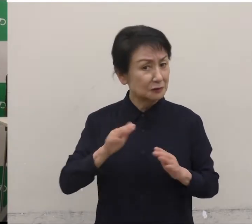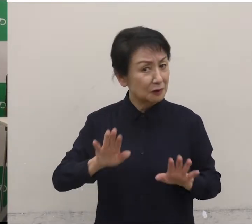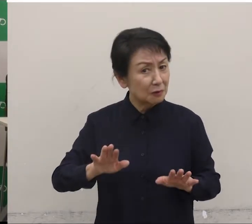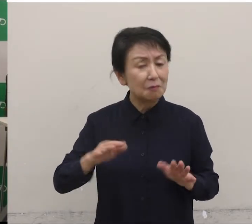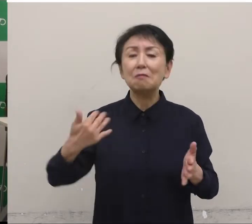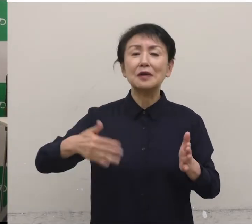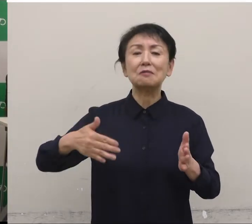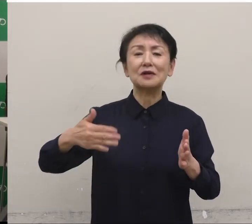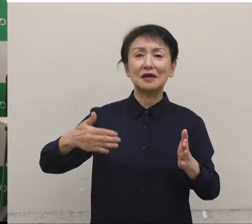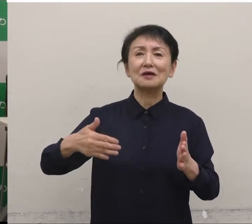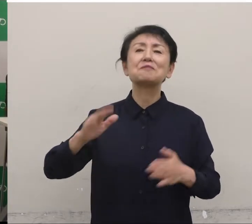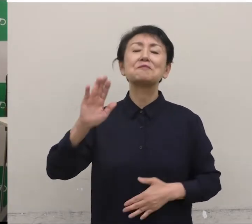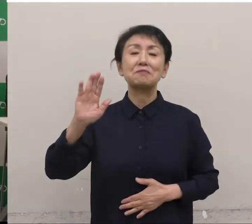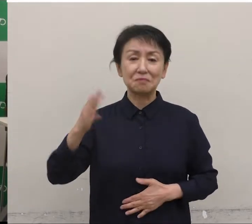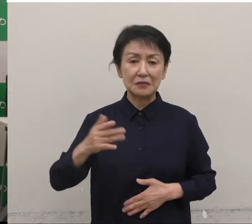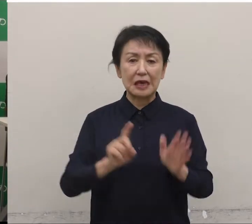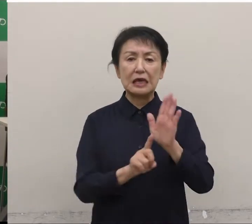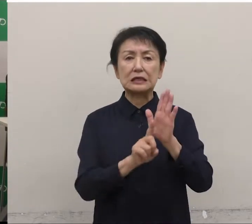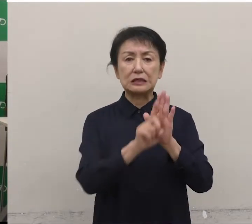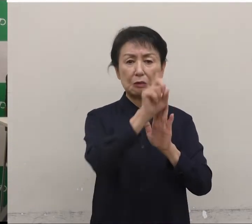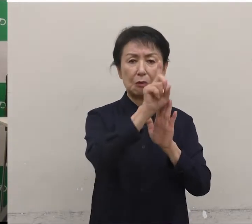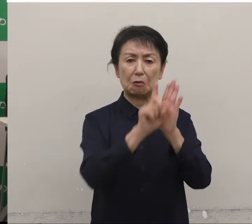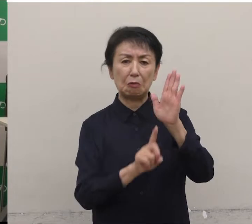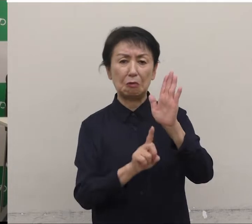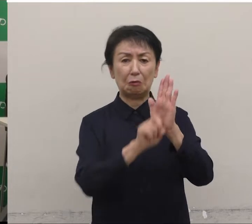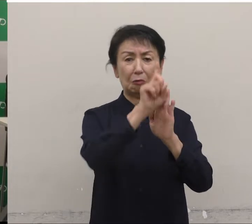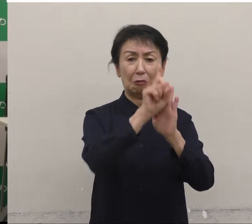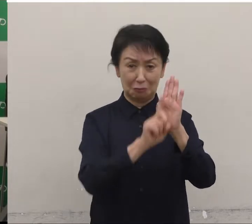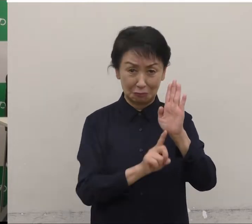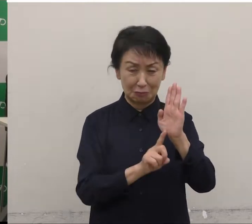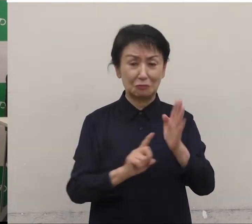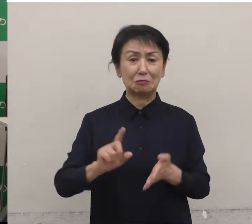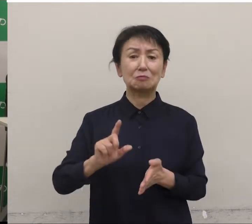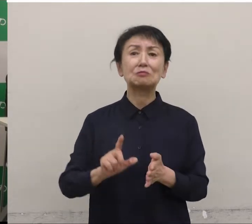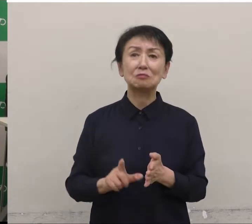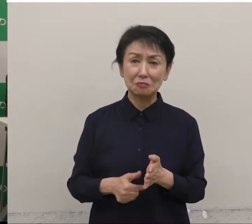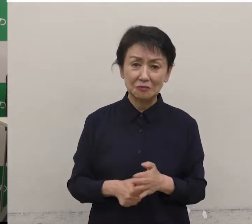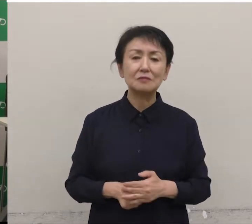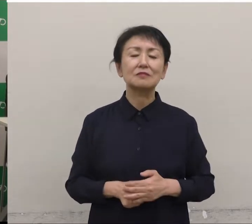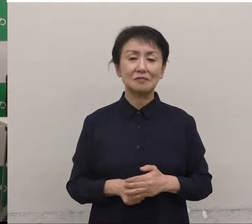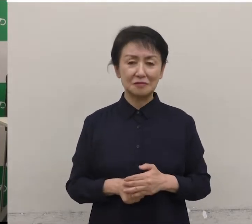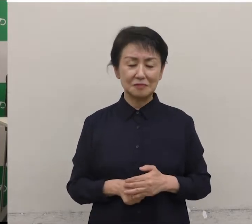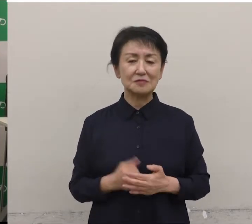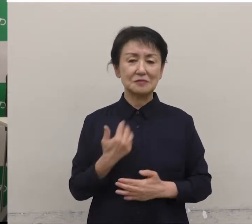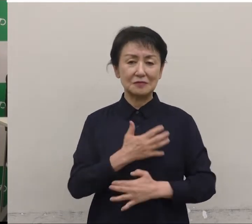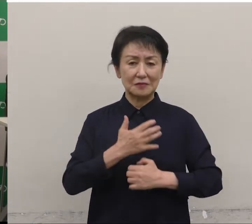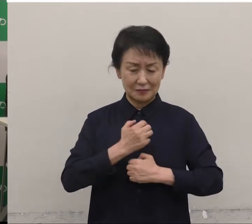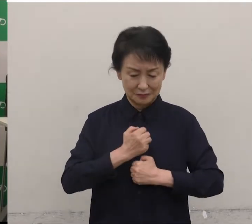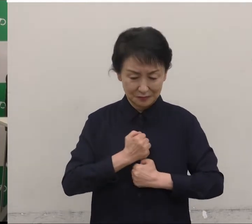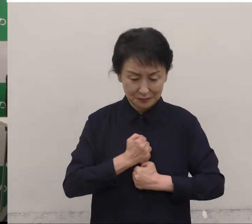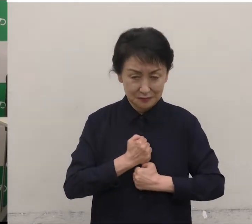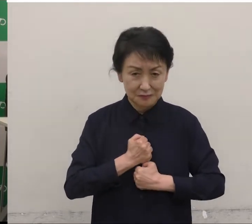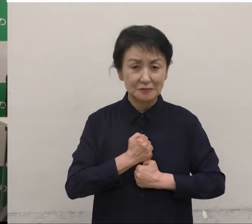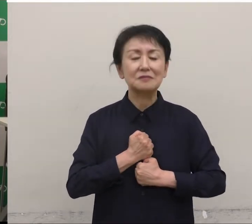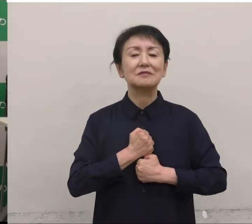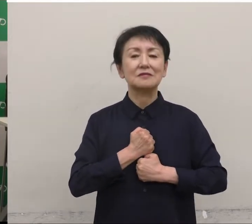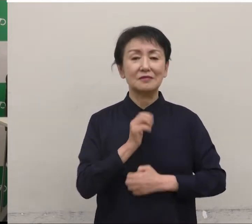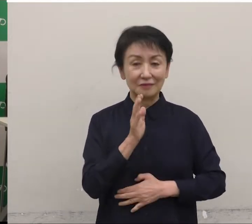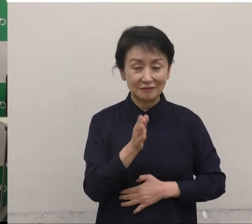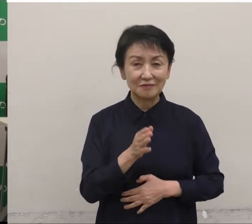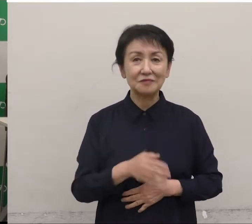んですけど、気温差が出る季節でございます。体には十分気をつけていかないということで思っておるところでござい